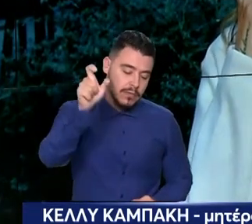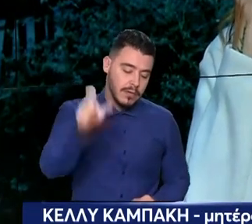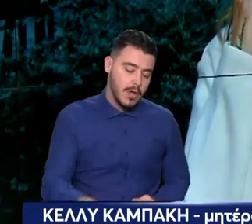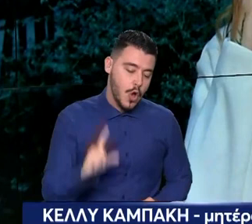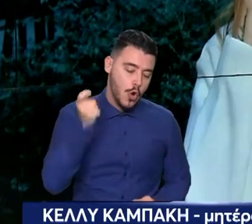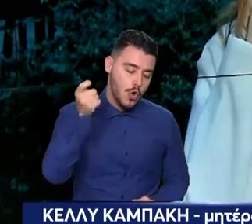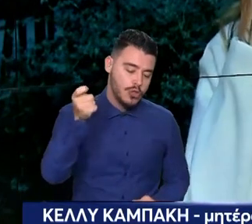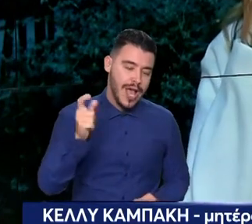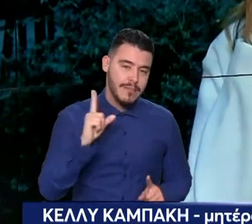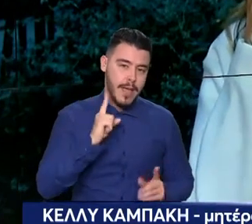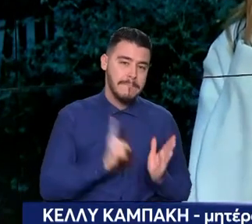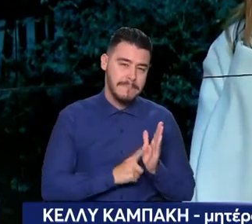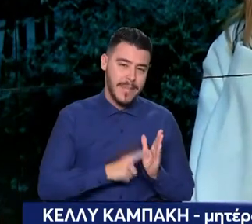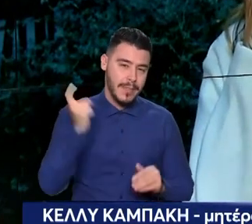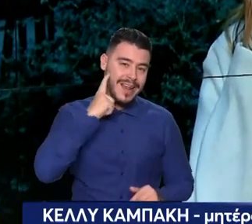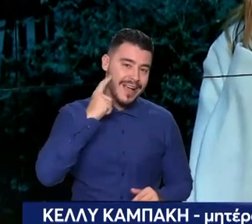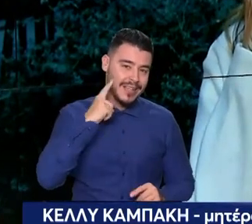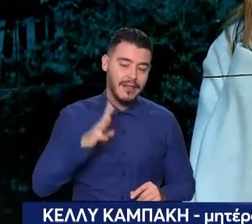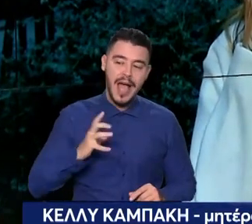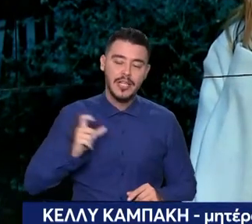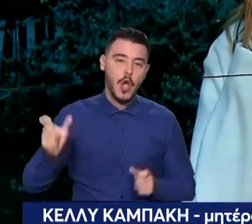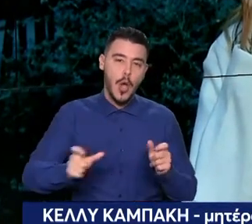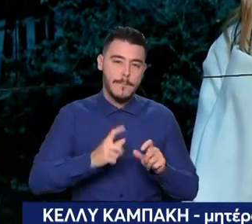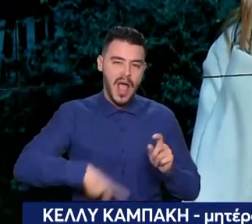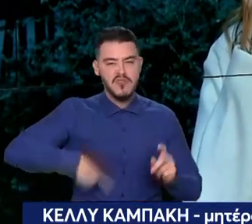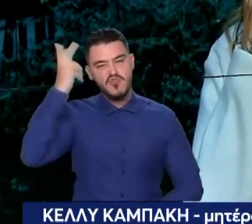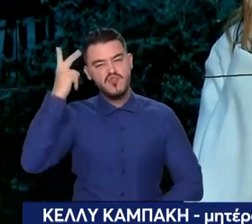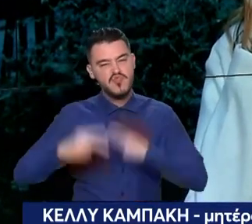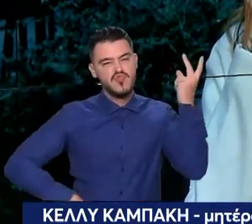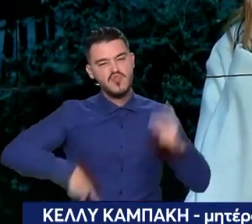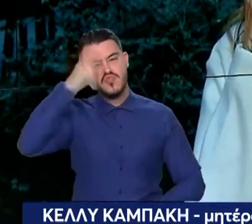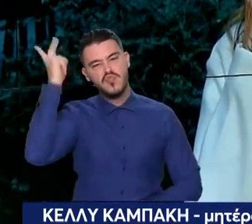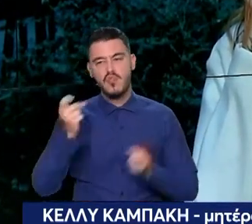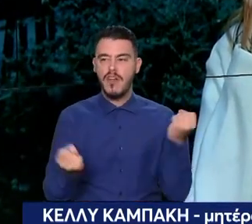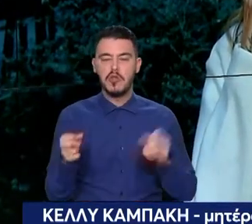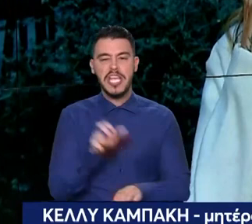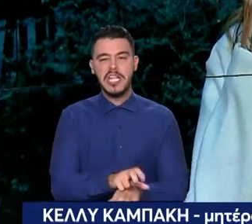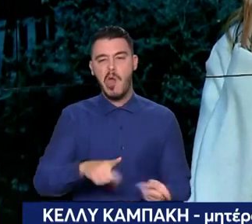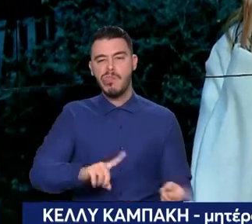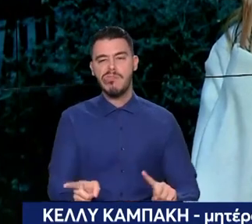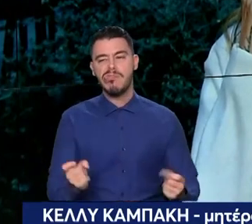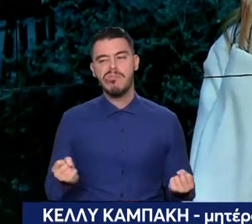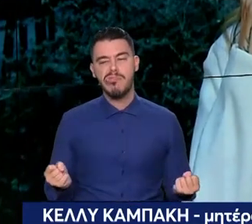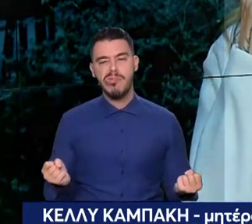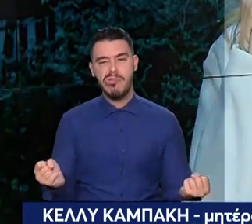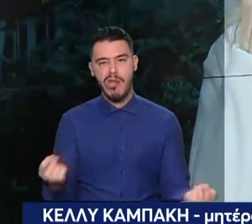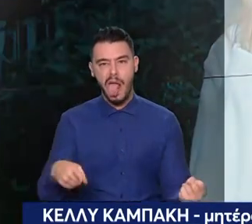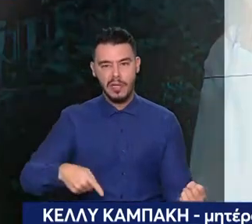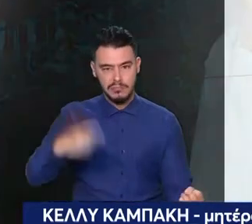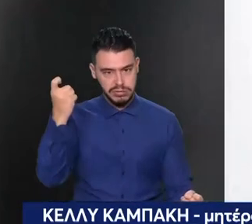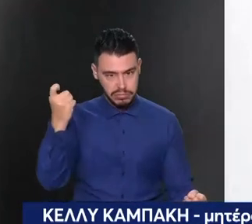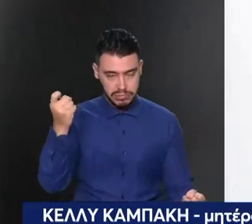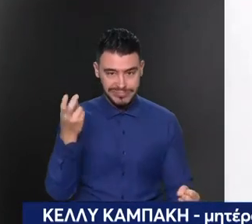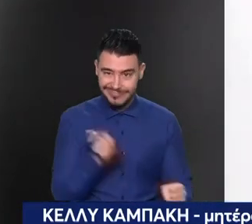που οδηγούν με αυτόν τον τρόπο να καταλάβουν ότι όταν σκοτώνουν κόσμο θα πληρώνουν ένα τίμημα. Γιατί μέχρι τώρα υπάρχει ατιμωρησία,